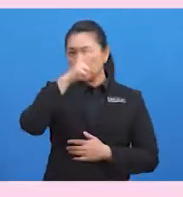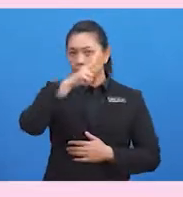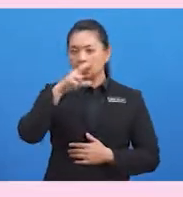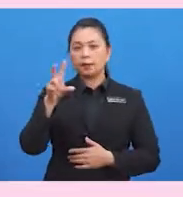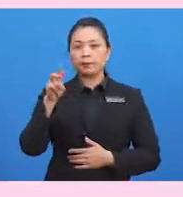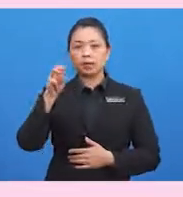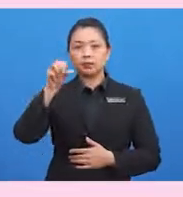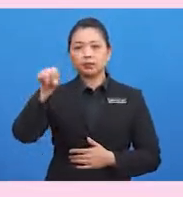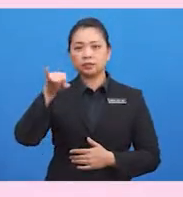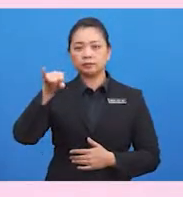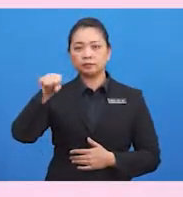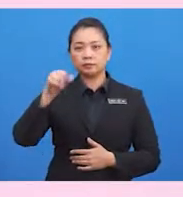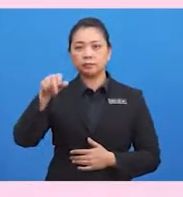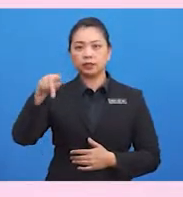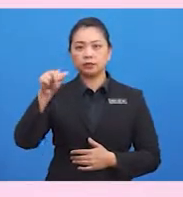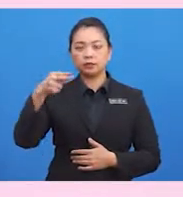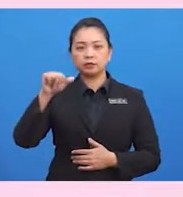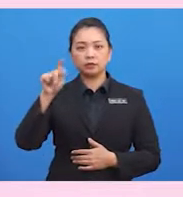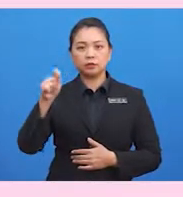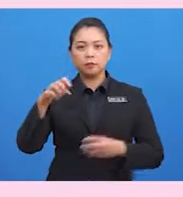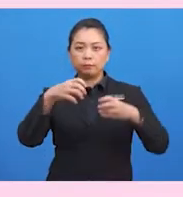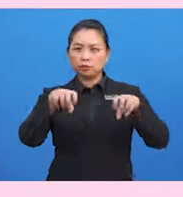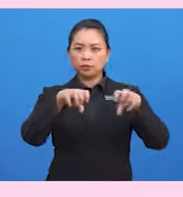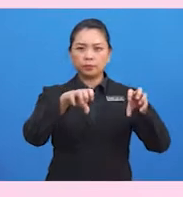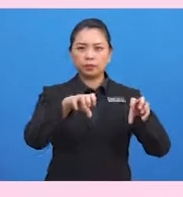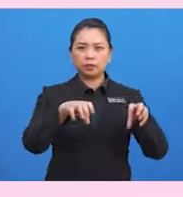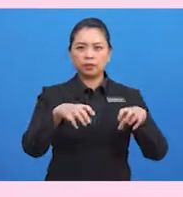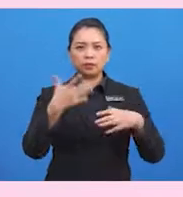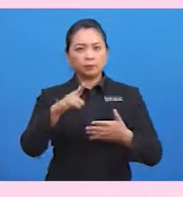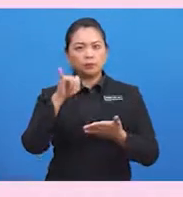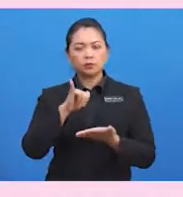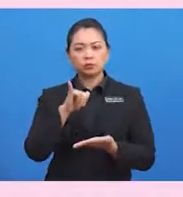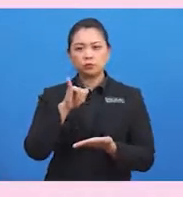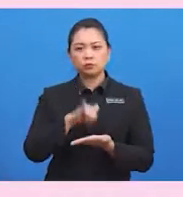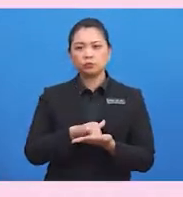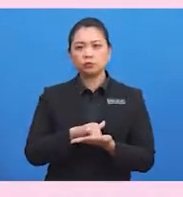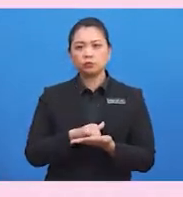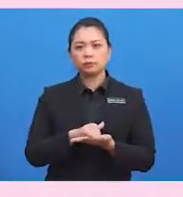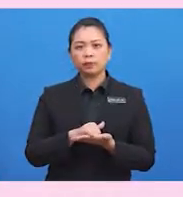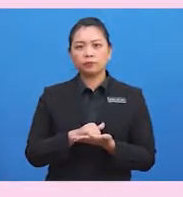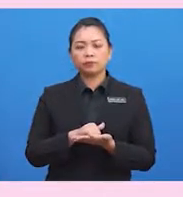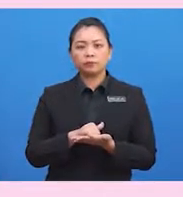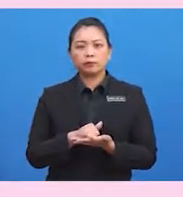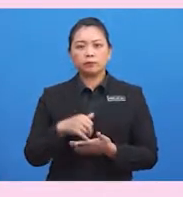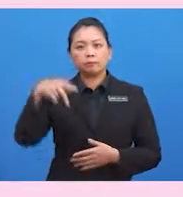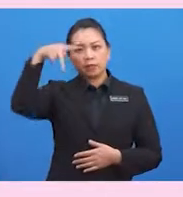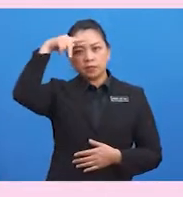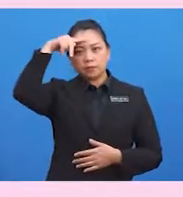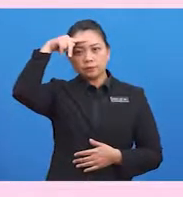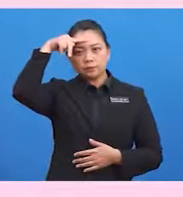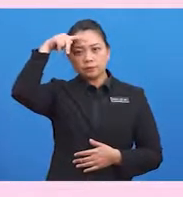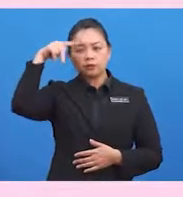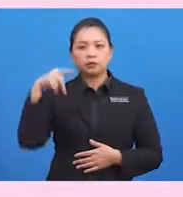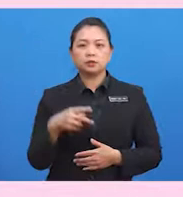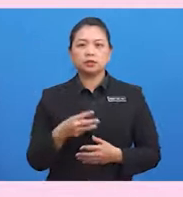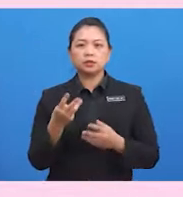Parameswara mengambil kesempatan untuk membebaskan Palembang tetapi use Parameswara ini menemui